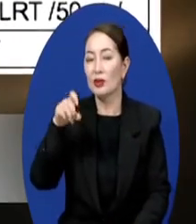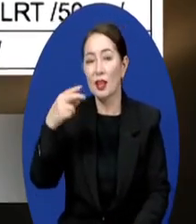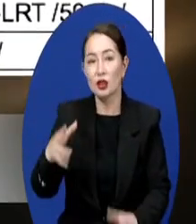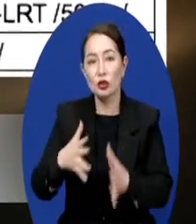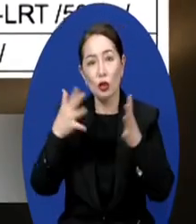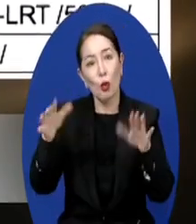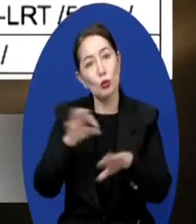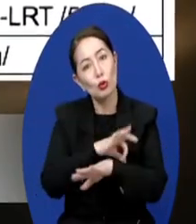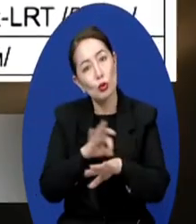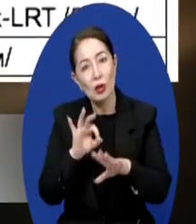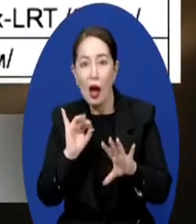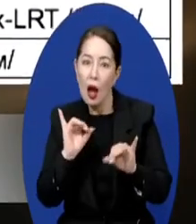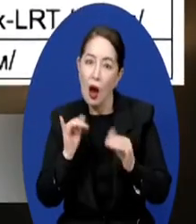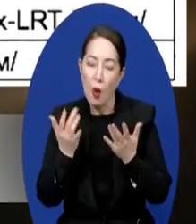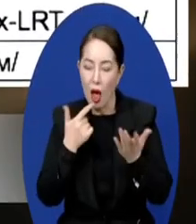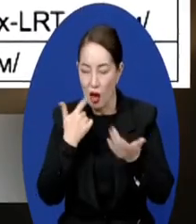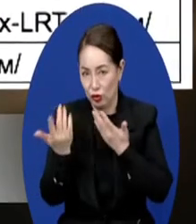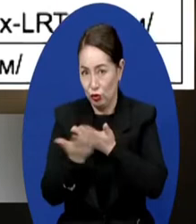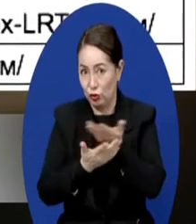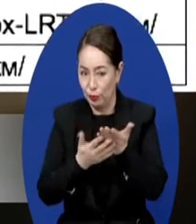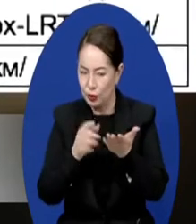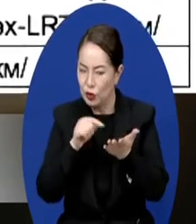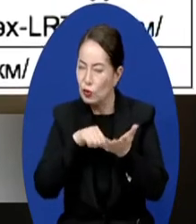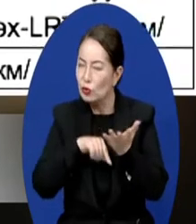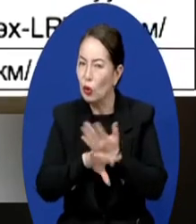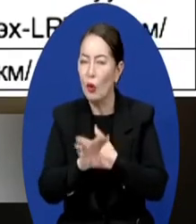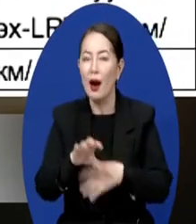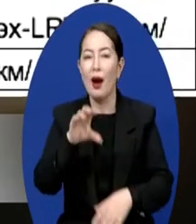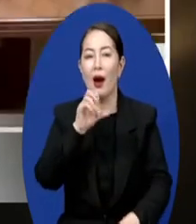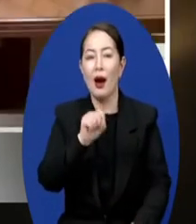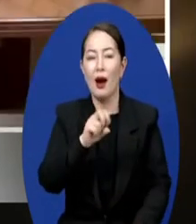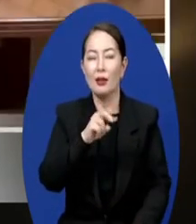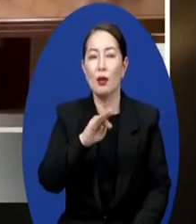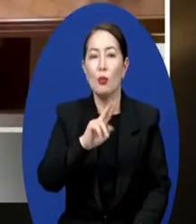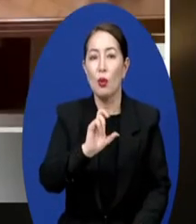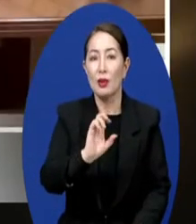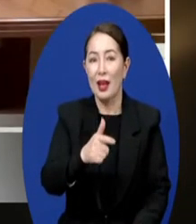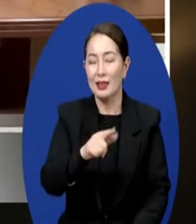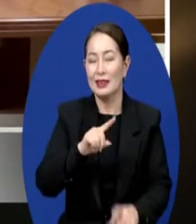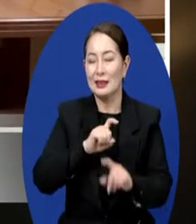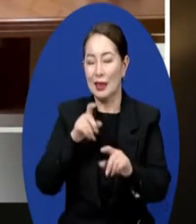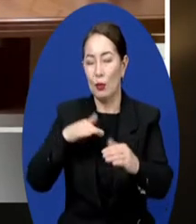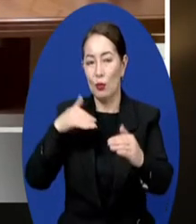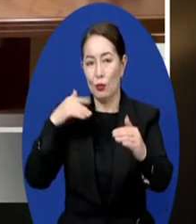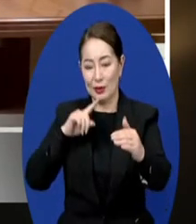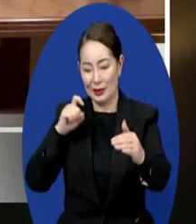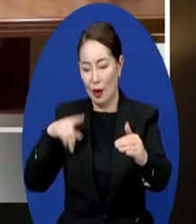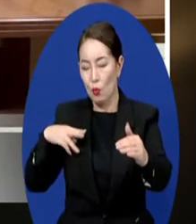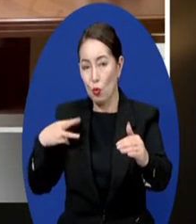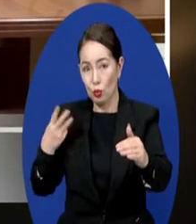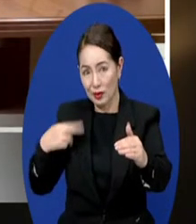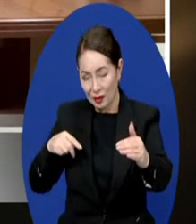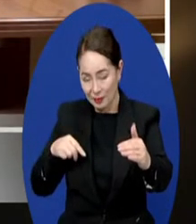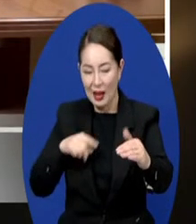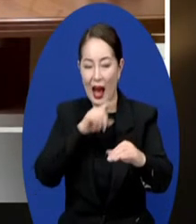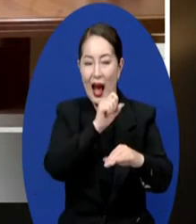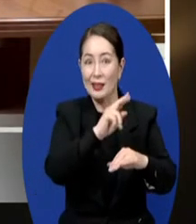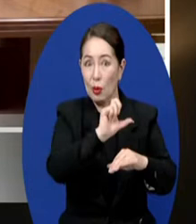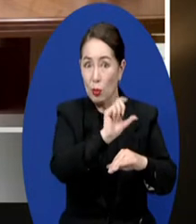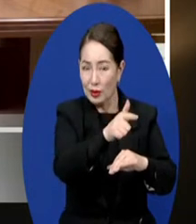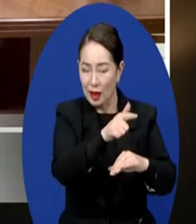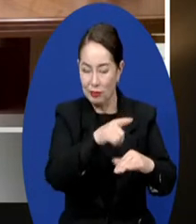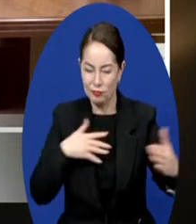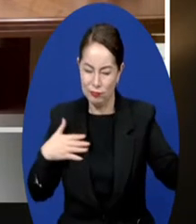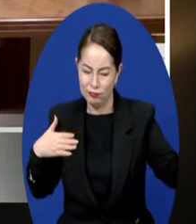болгон солилцсон байна. Тухайлбал Алтан Булаг замын бүдэ чиглэлийн хурдны автозам болон хос урстай төмөр зам барих гашуун сухайтай